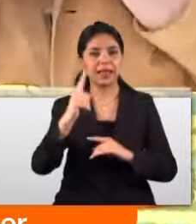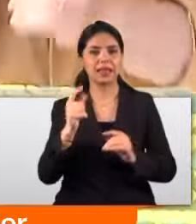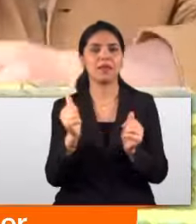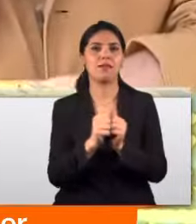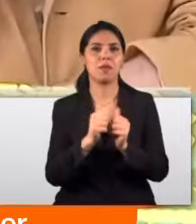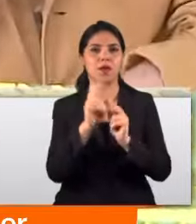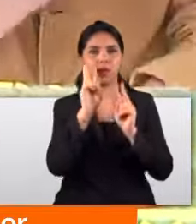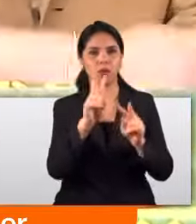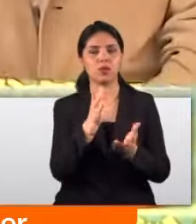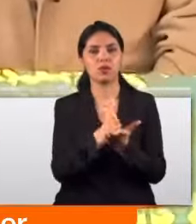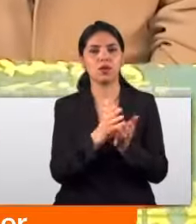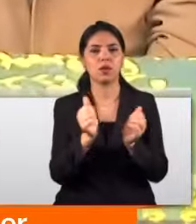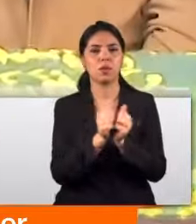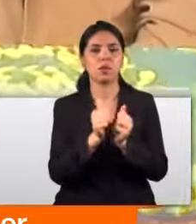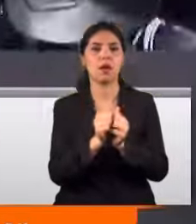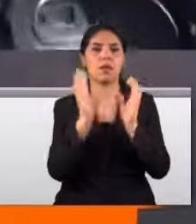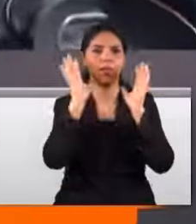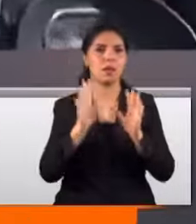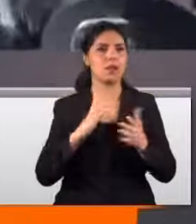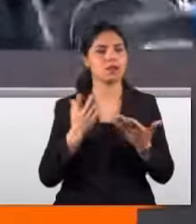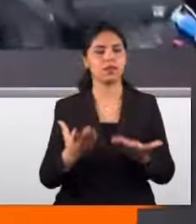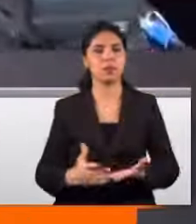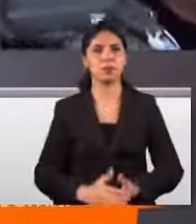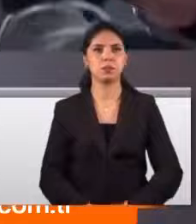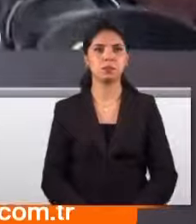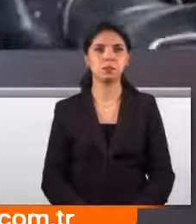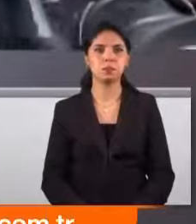geldi, cenazede birlikte saf tuttu.